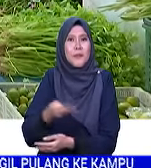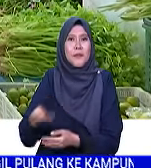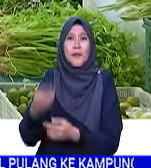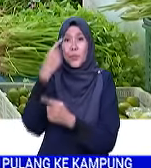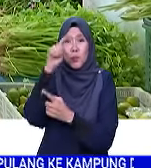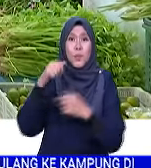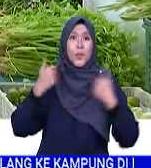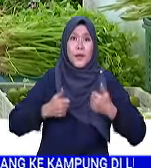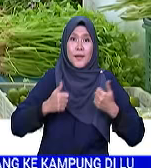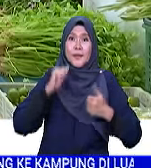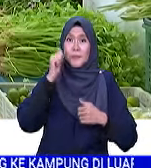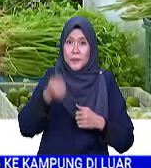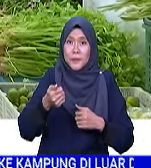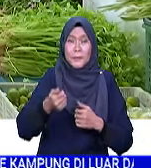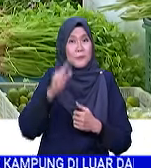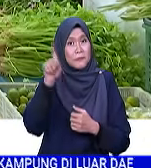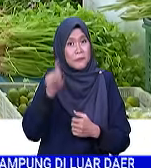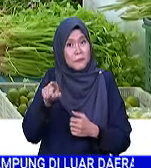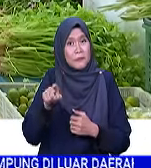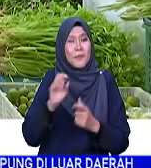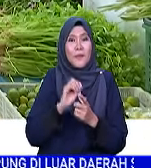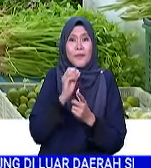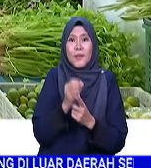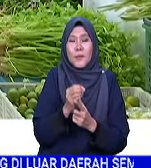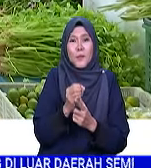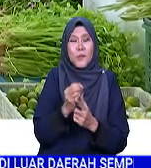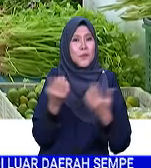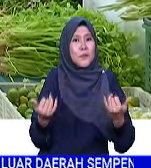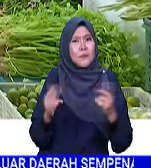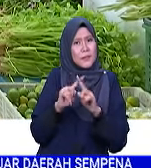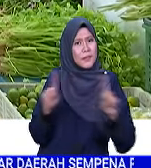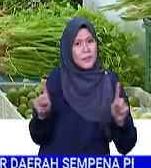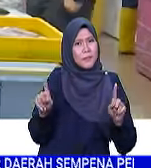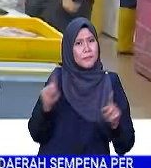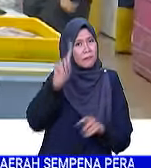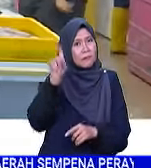menjelang sambutan Hari Raya Aidiladha esok? Atau mungkinkah senario ini berbeza?